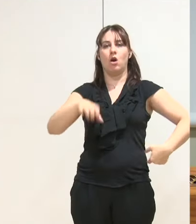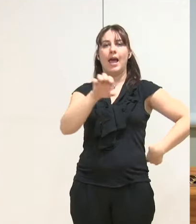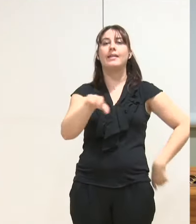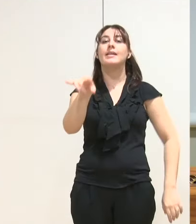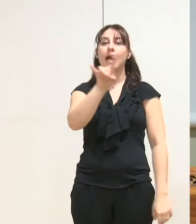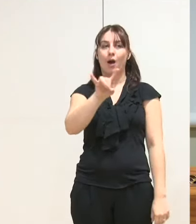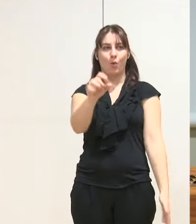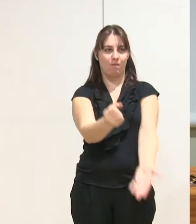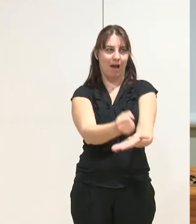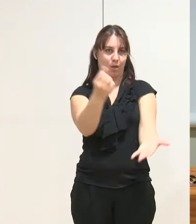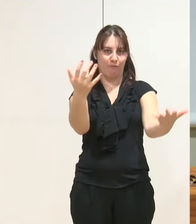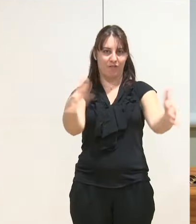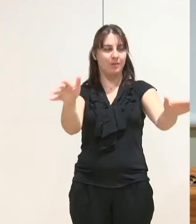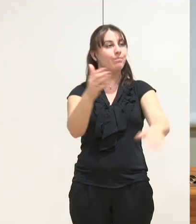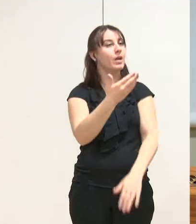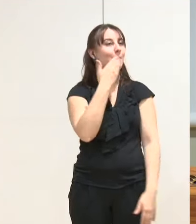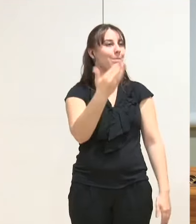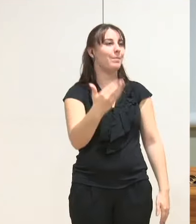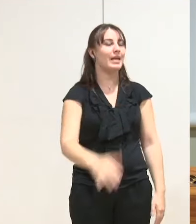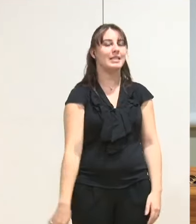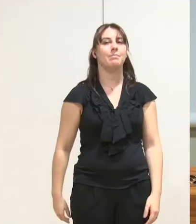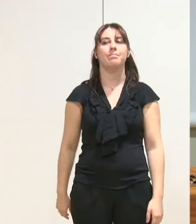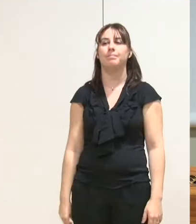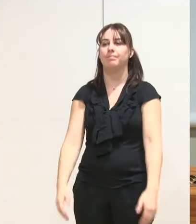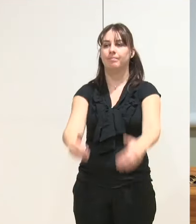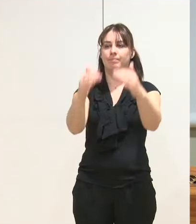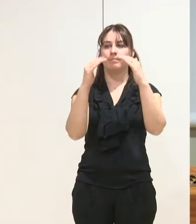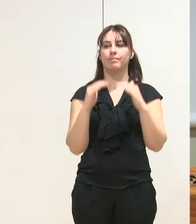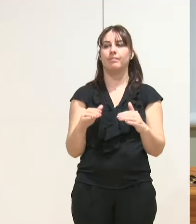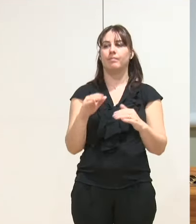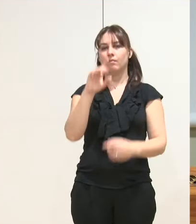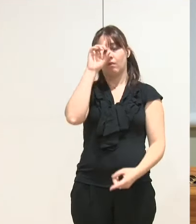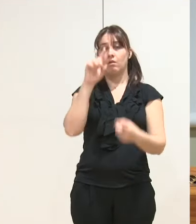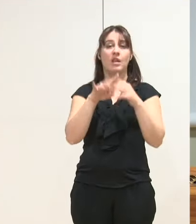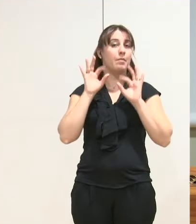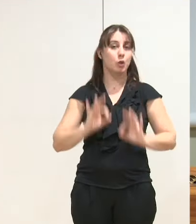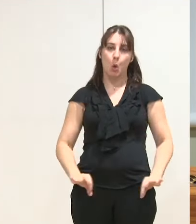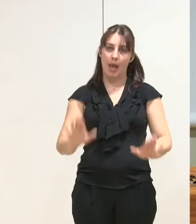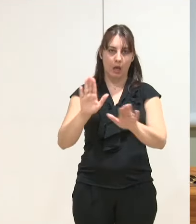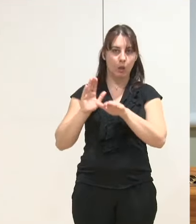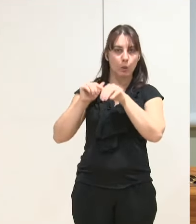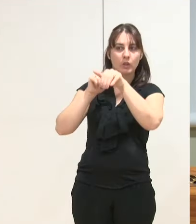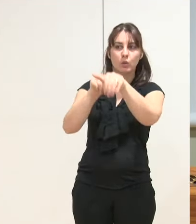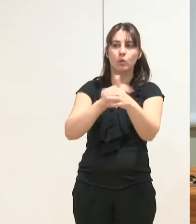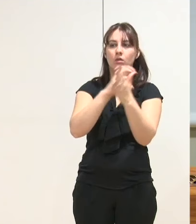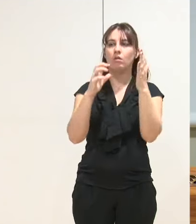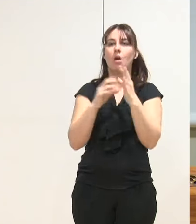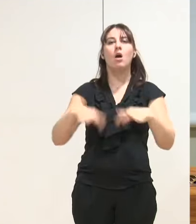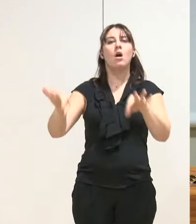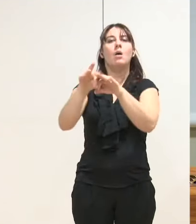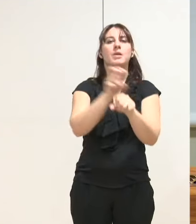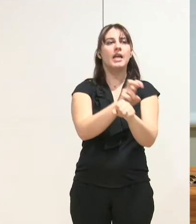je vous remercie affair scolair toujours mise à disposition de